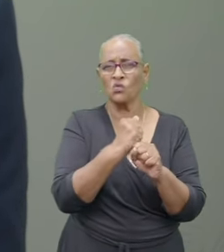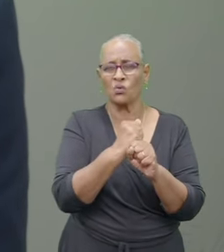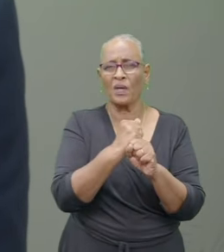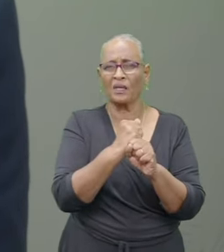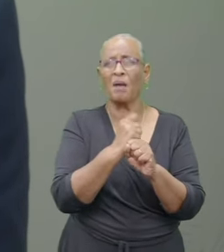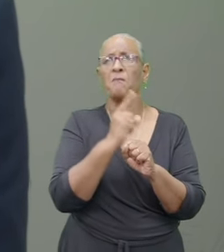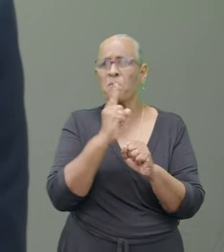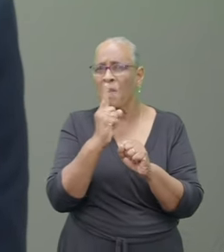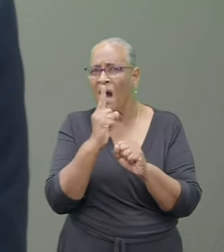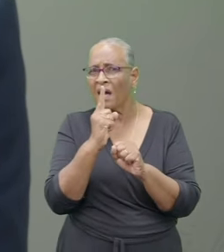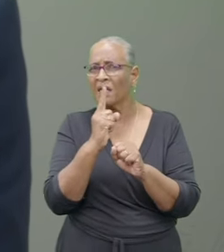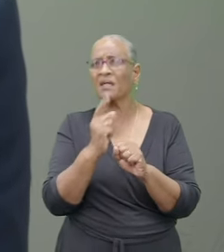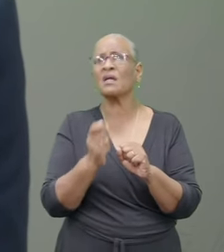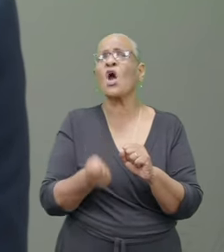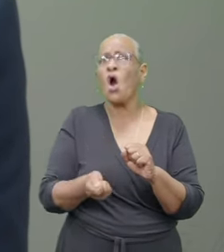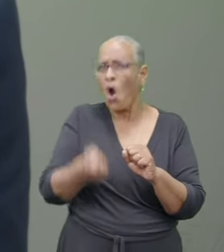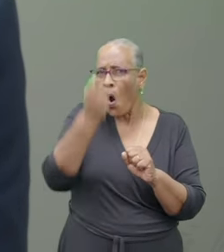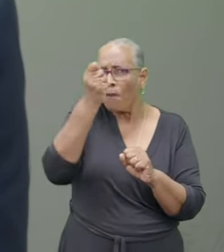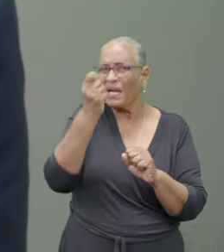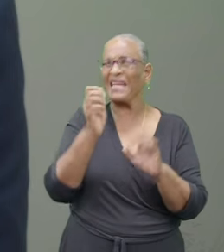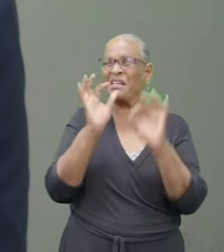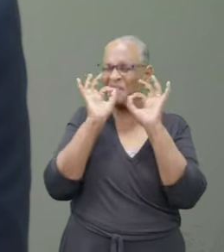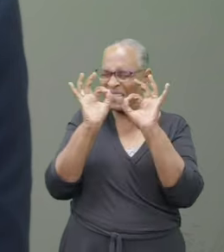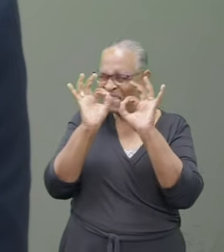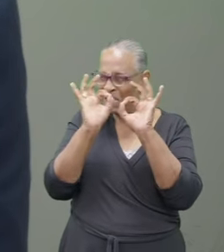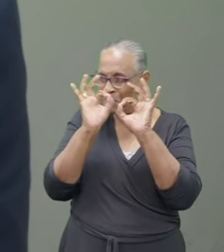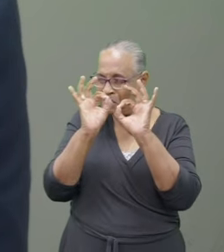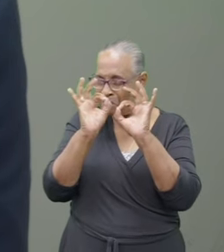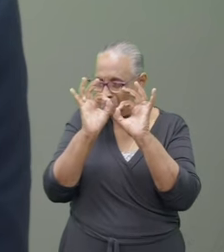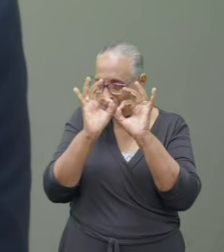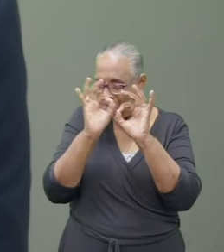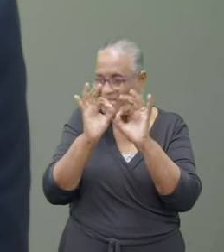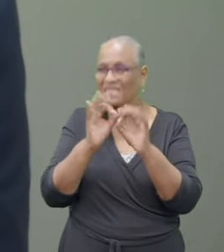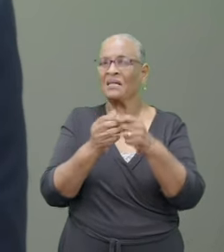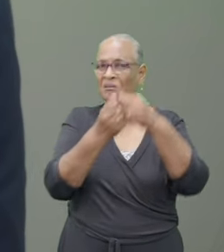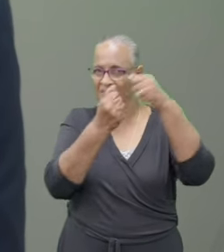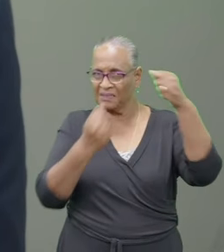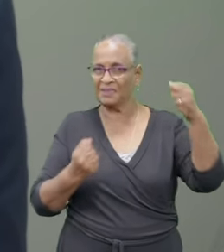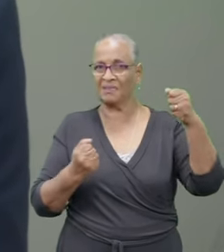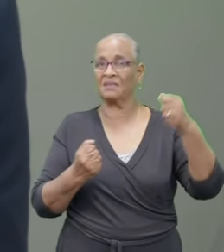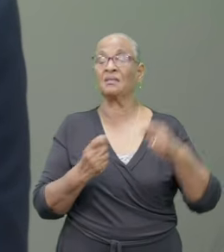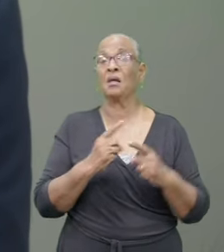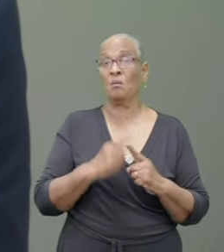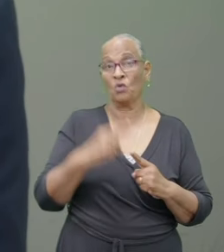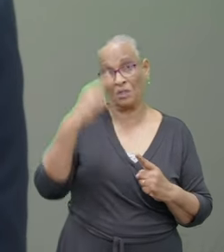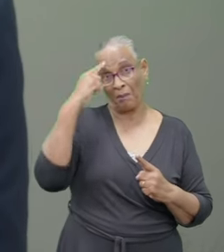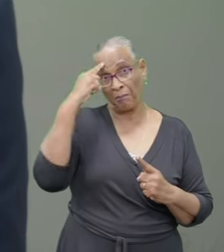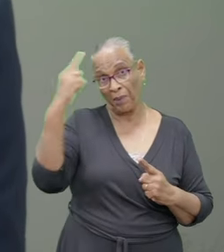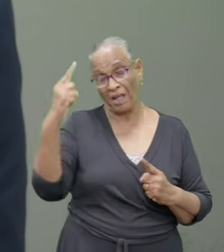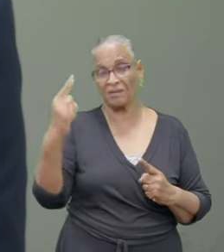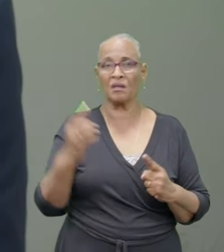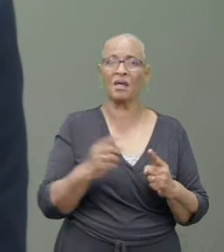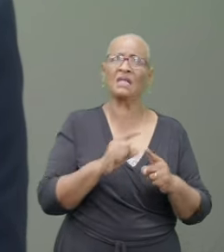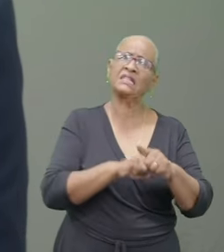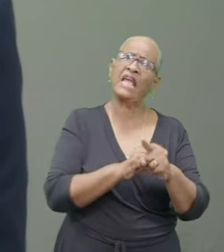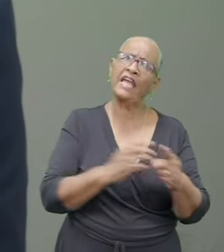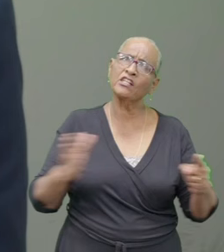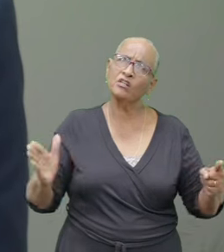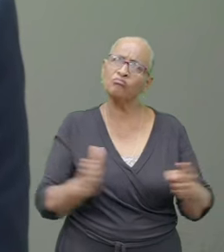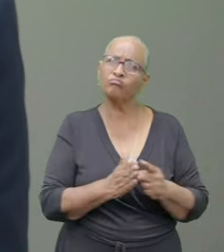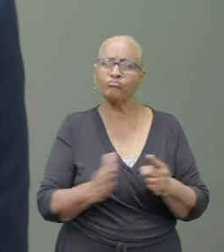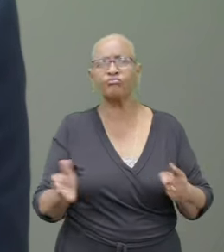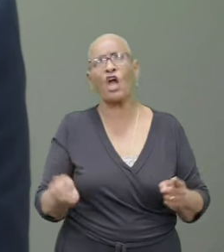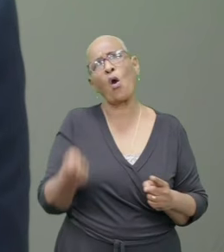van gespecialiseerde verpleegkundigen, dat moet gaan volgens 1. Een planning, er is een bepaalde duur verbonden aan het